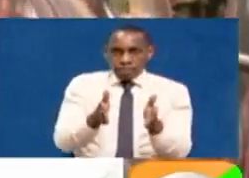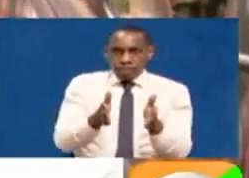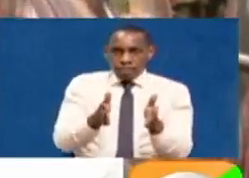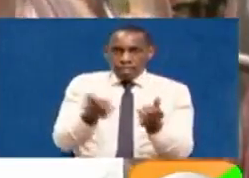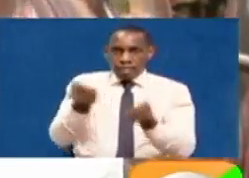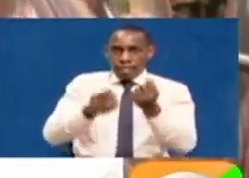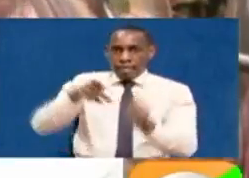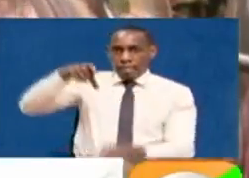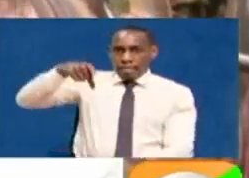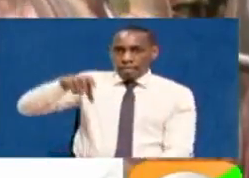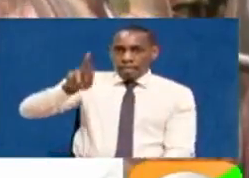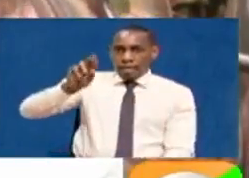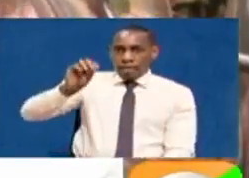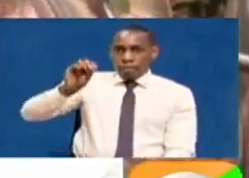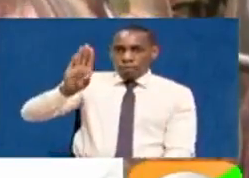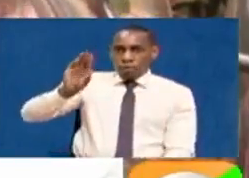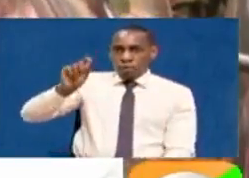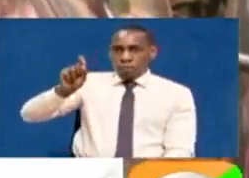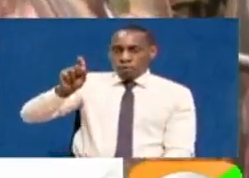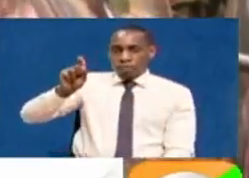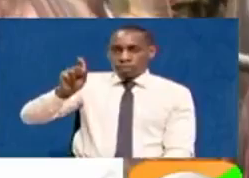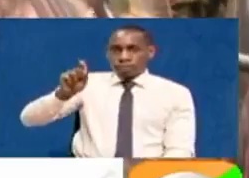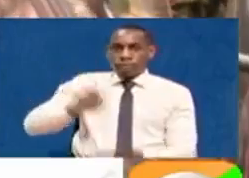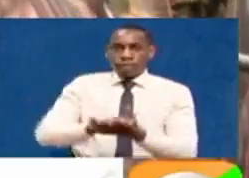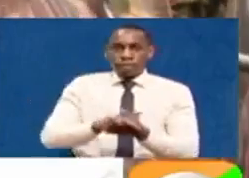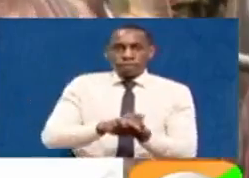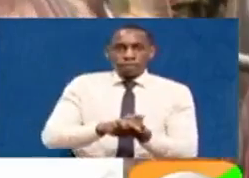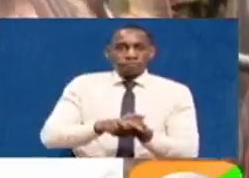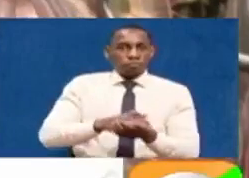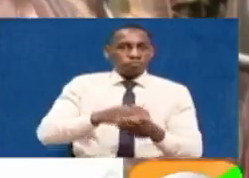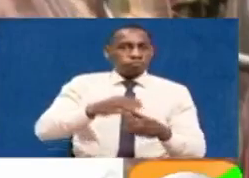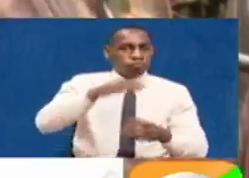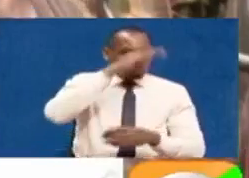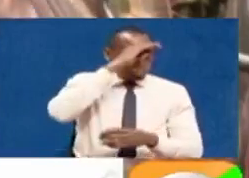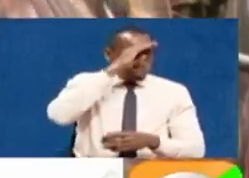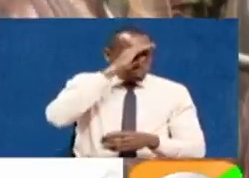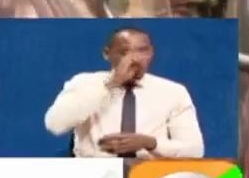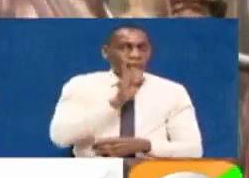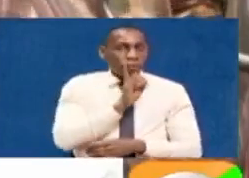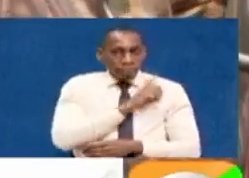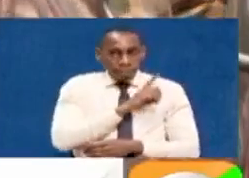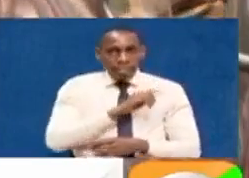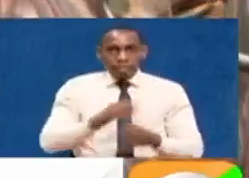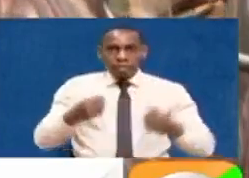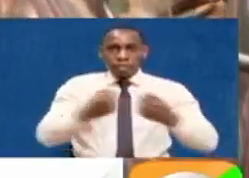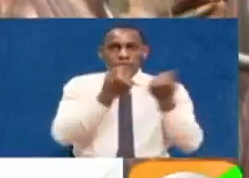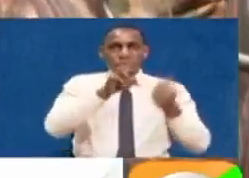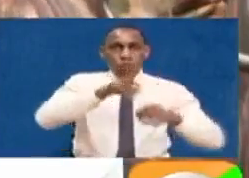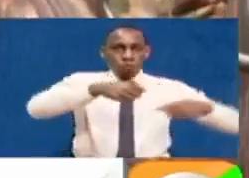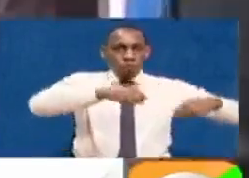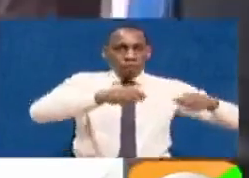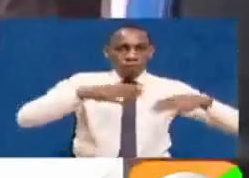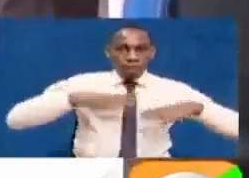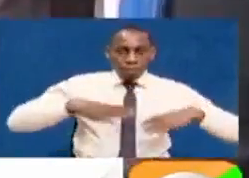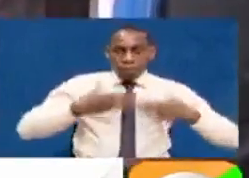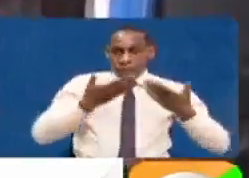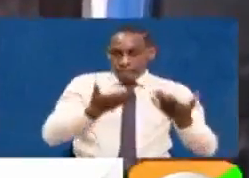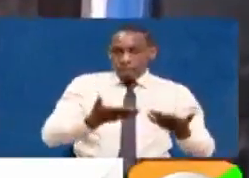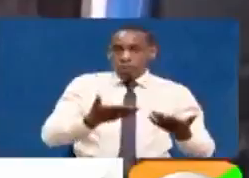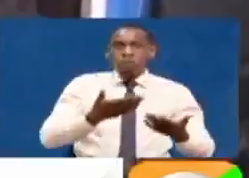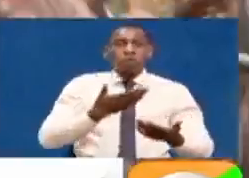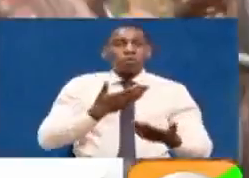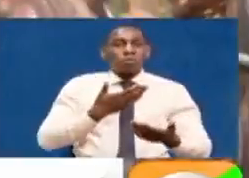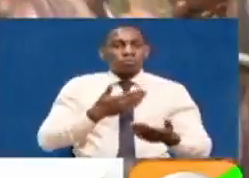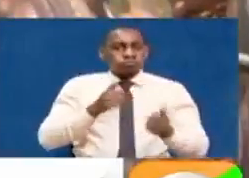wa Probox. Ametoka nini pande ya Majengo, alikuwa ameenda huko kukunywa. Akagonga nili watu wawili wa Boda Majengo. Sasa ndio